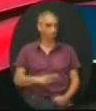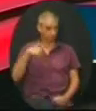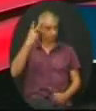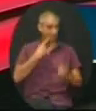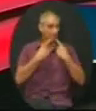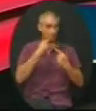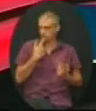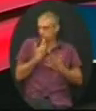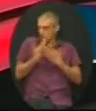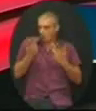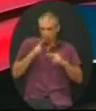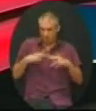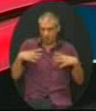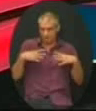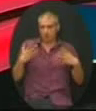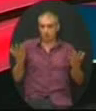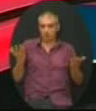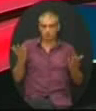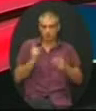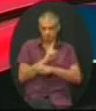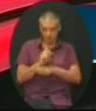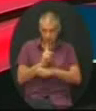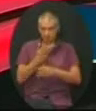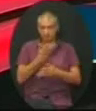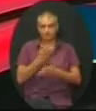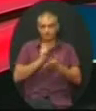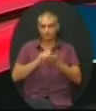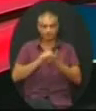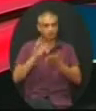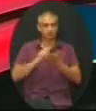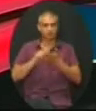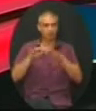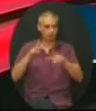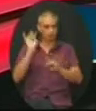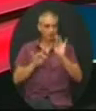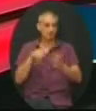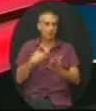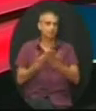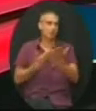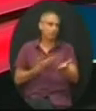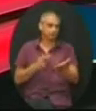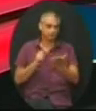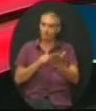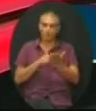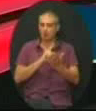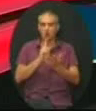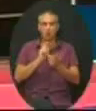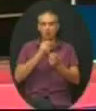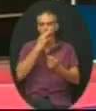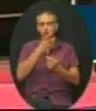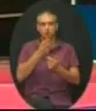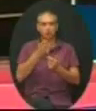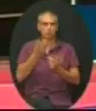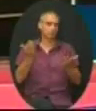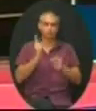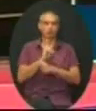עידון? ברור, אחרי הפגרה. בינתיים, יש משרדי ממשלה שמתנגדים להצעה, כי הם לא שאלו אותם, אז הם ישר